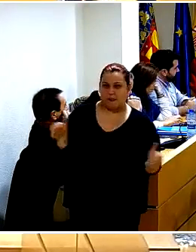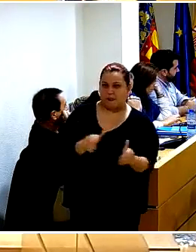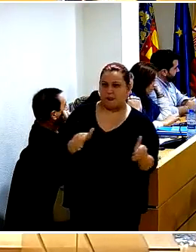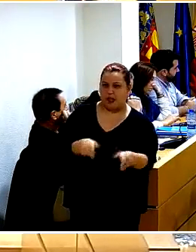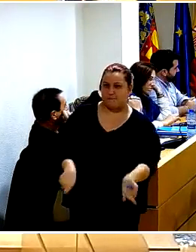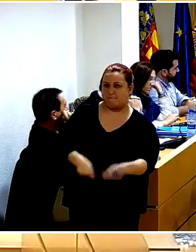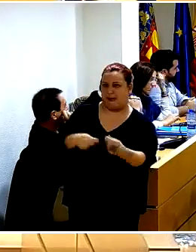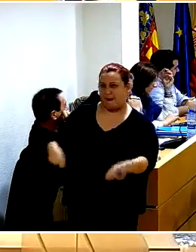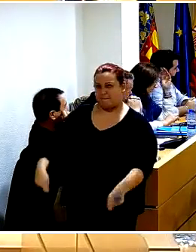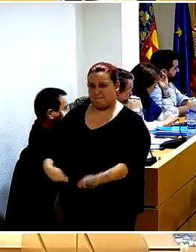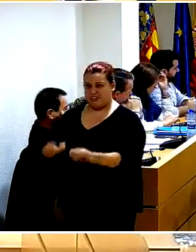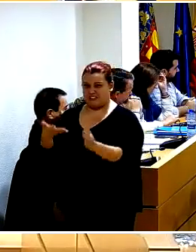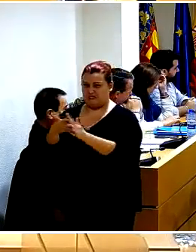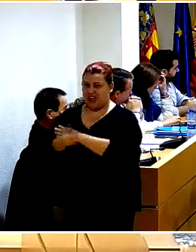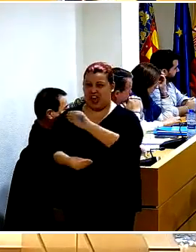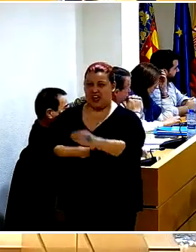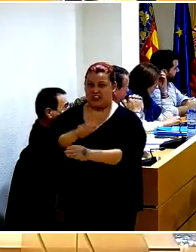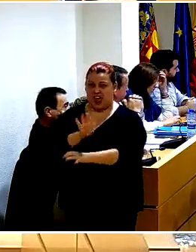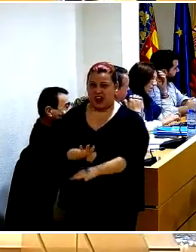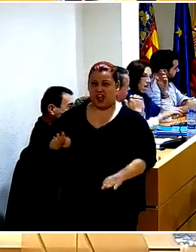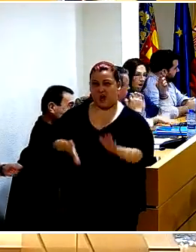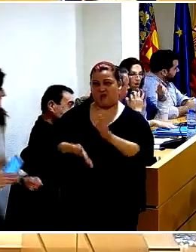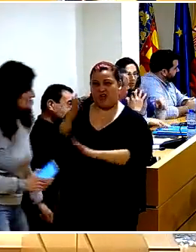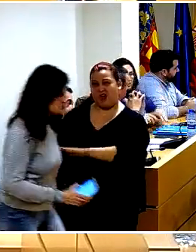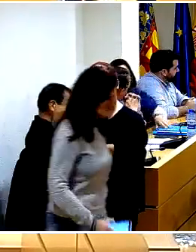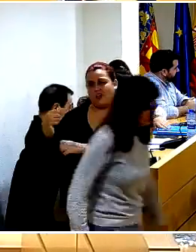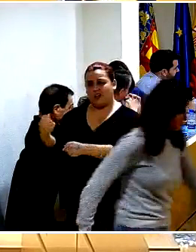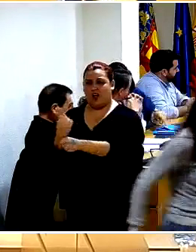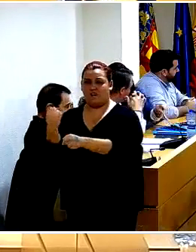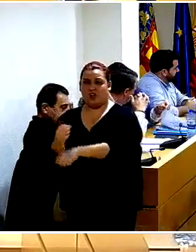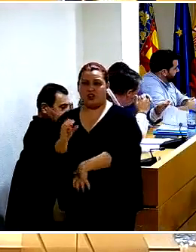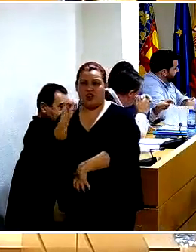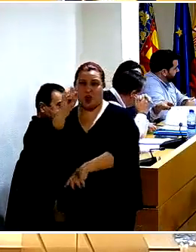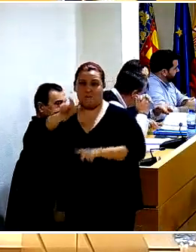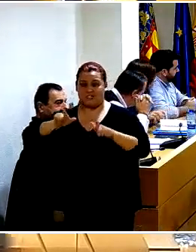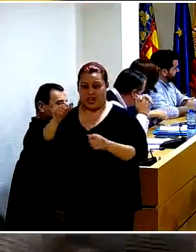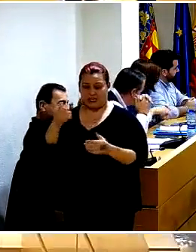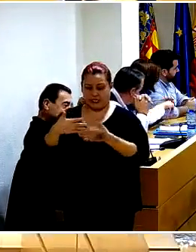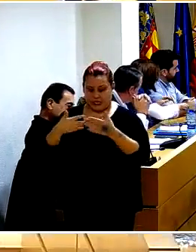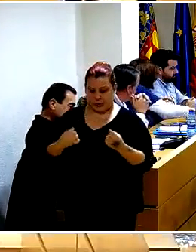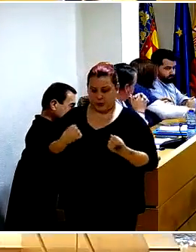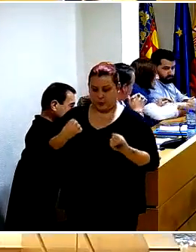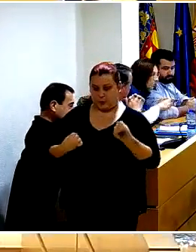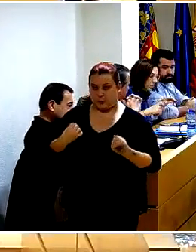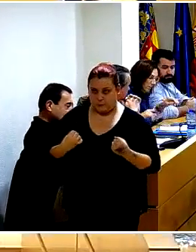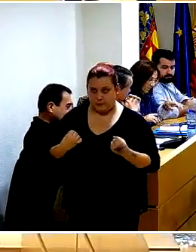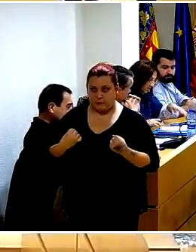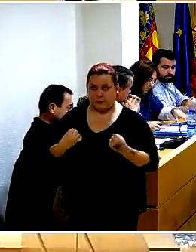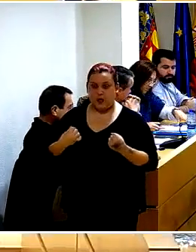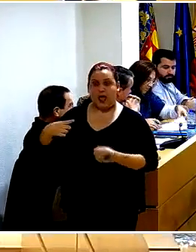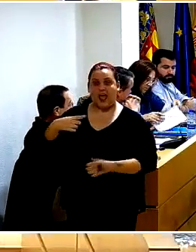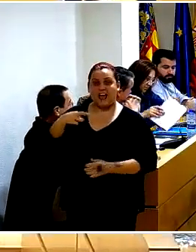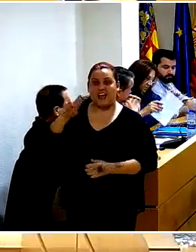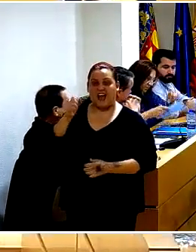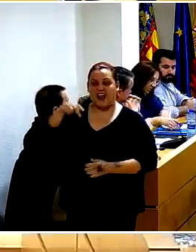no eixien al carrer. Els conductors de les màquines agranadores anaven en granera